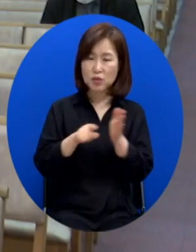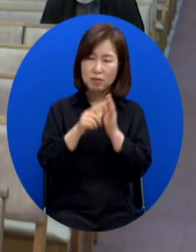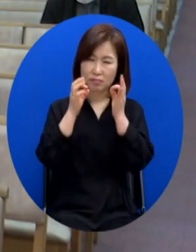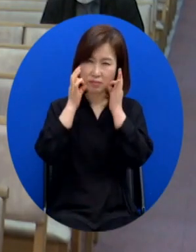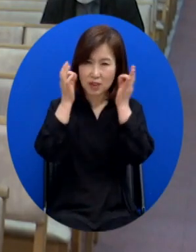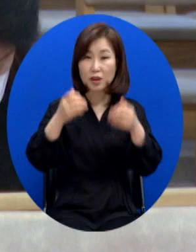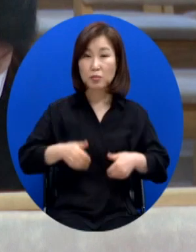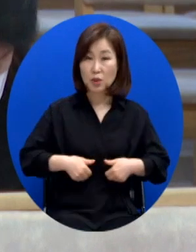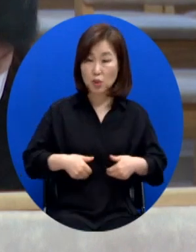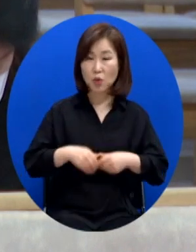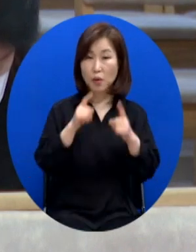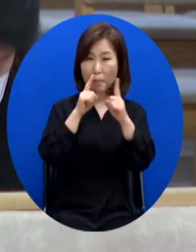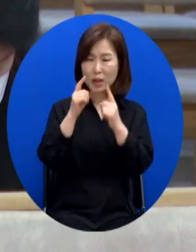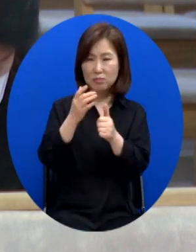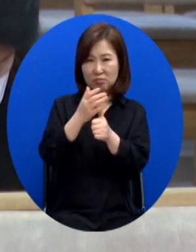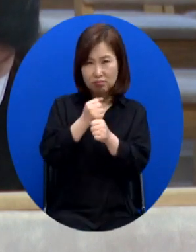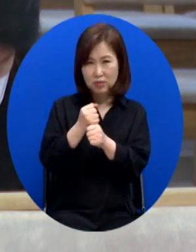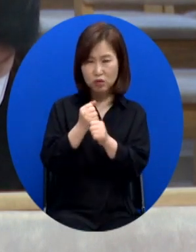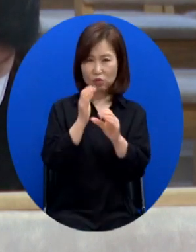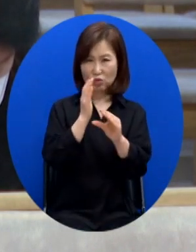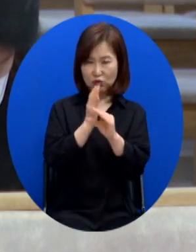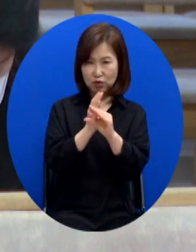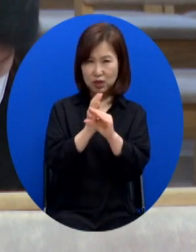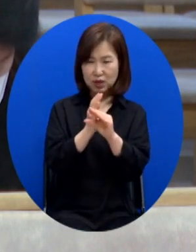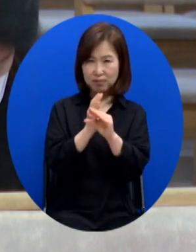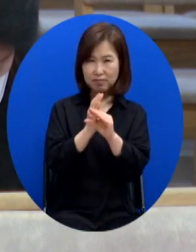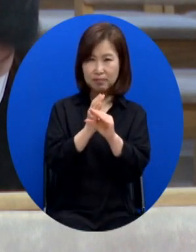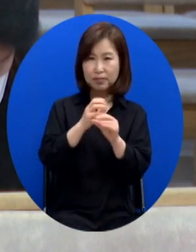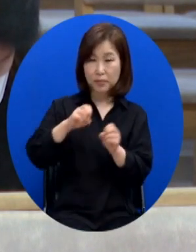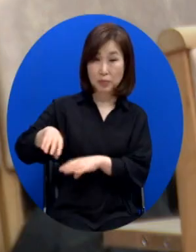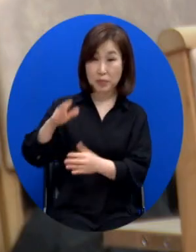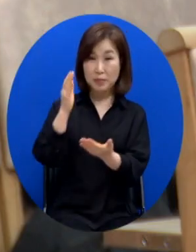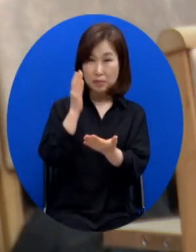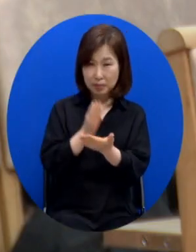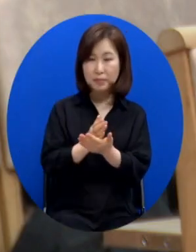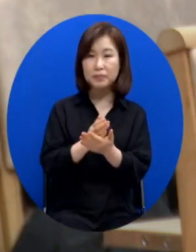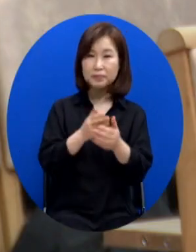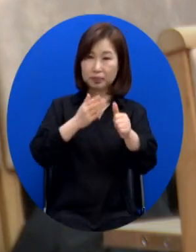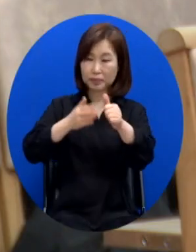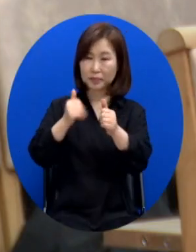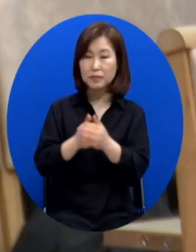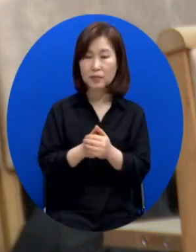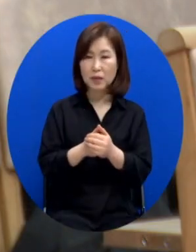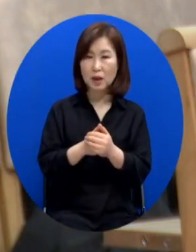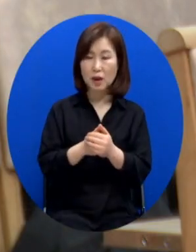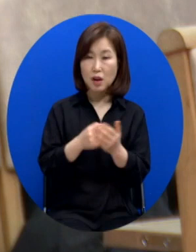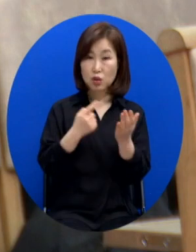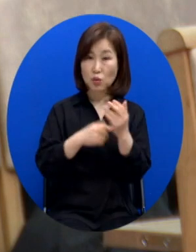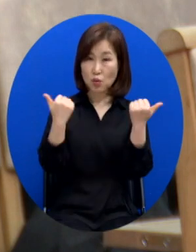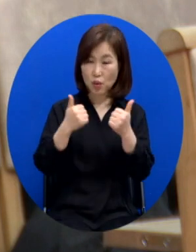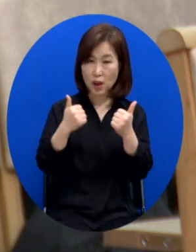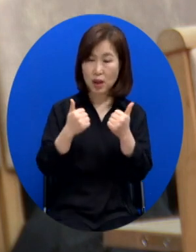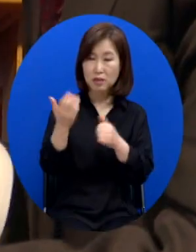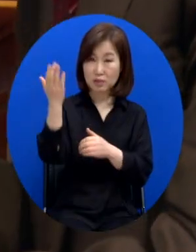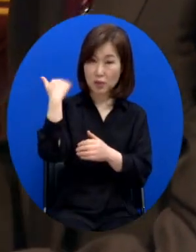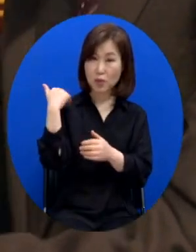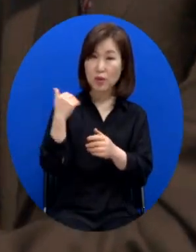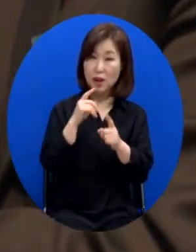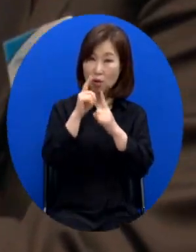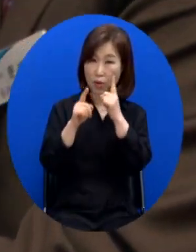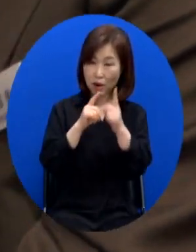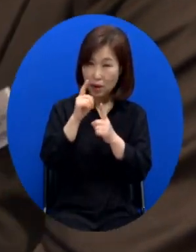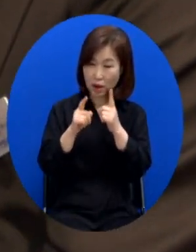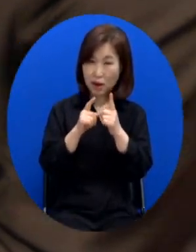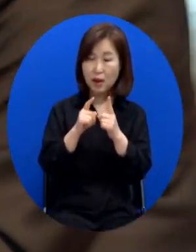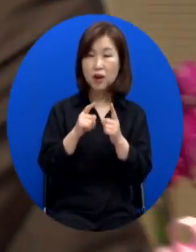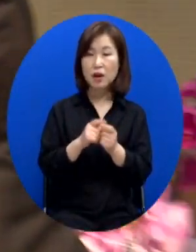한다며 말씀을 붙잡고 중심을 잃지 않길 바란다고 전했습니다. 총회에서는 지난 회기 사업보고 등 회무를